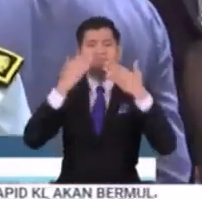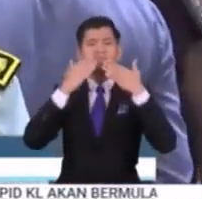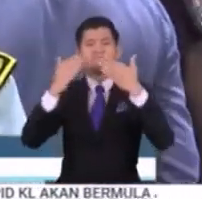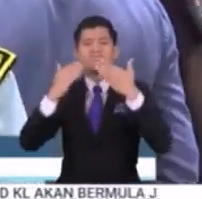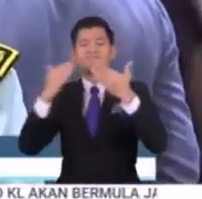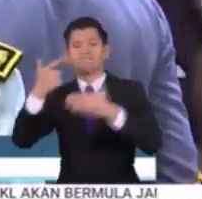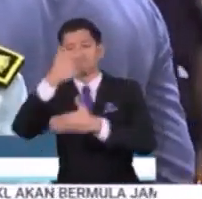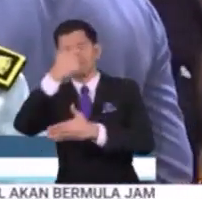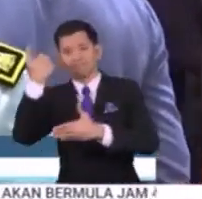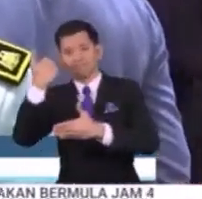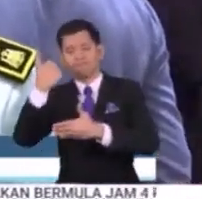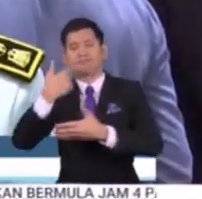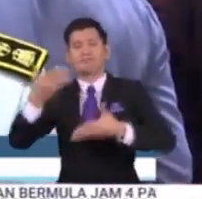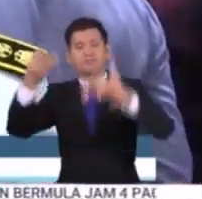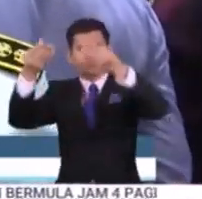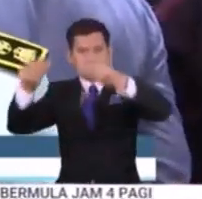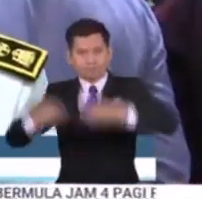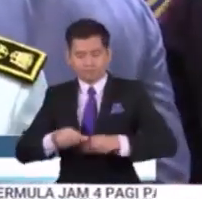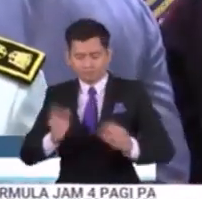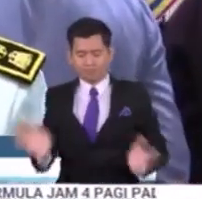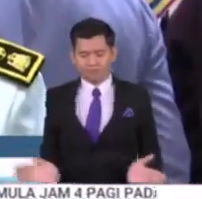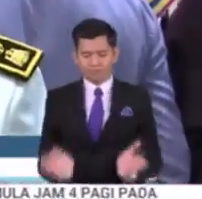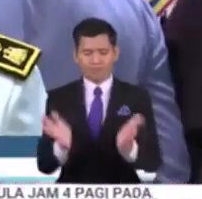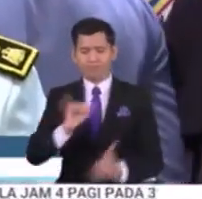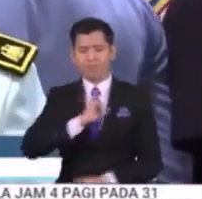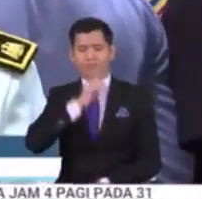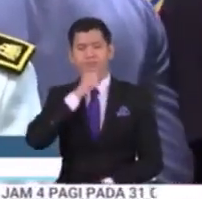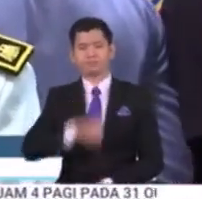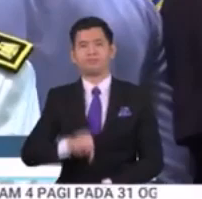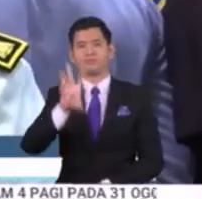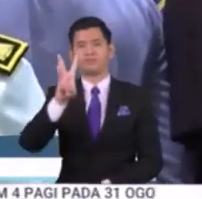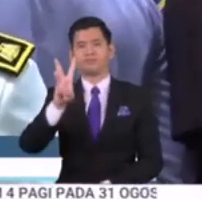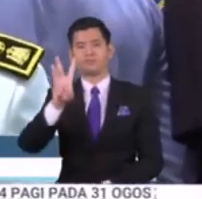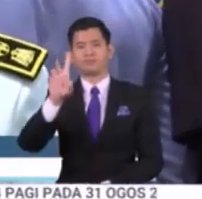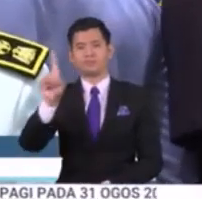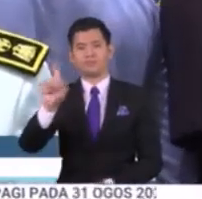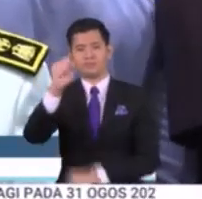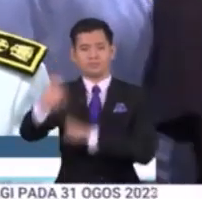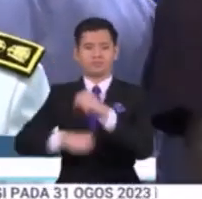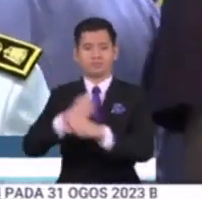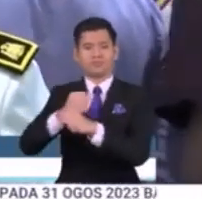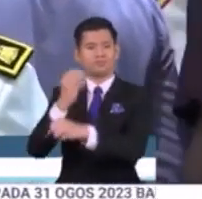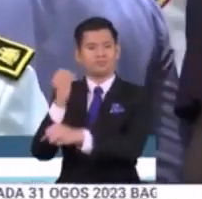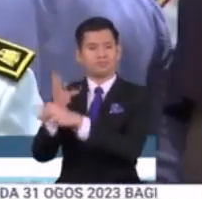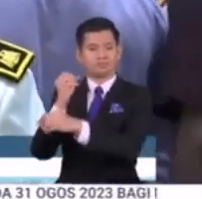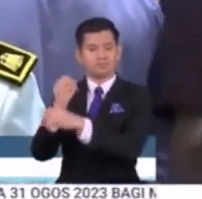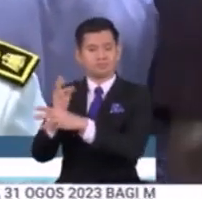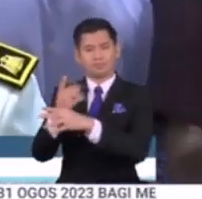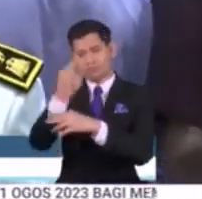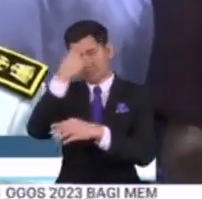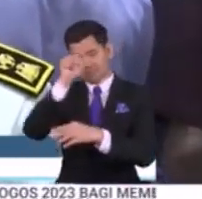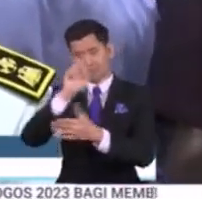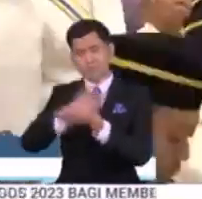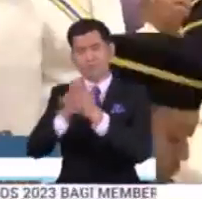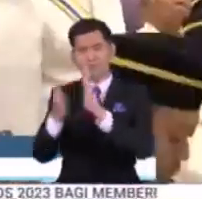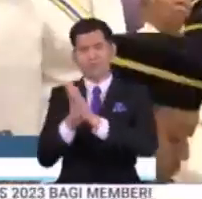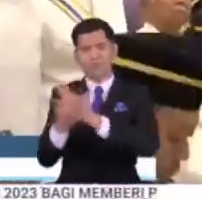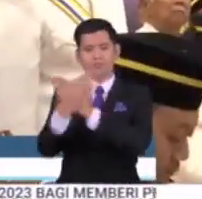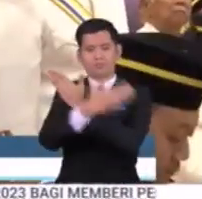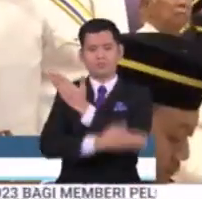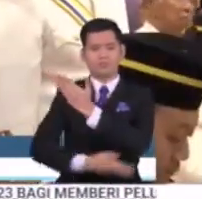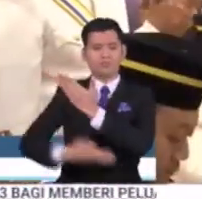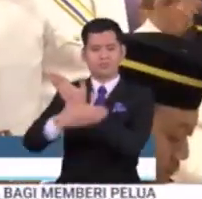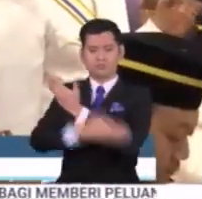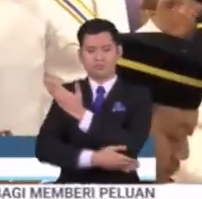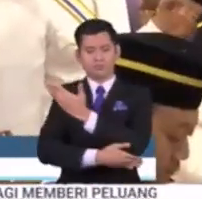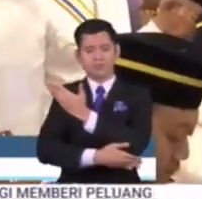ini adalah satu motivasi walaupun saya berumur 61 tahun untuk terus bekerja keras untuk membina sebuah negara bangsa yang